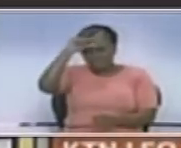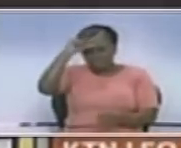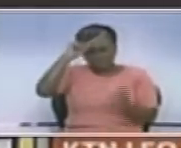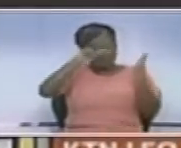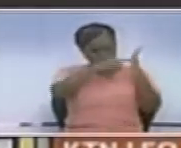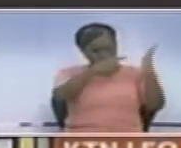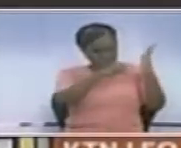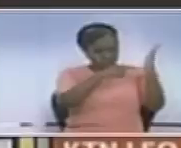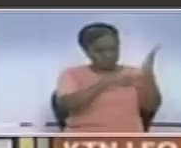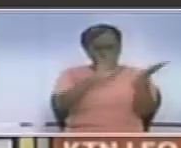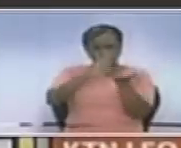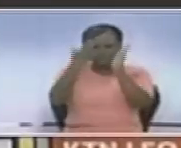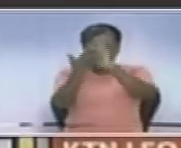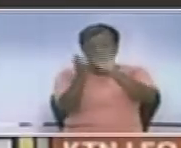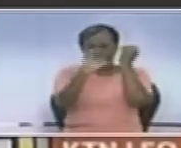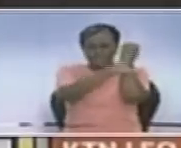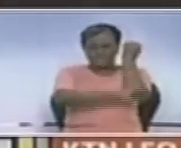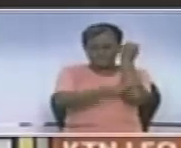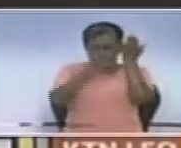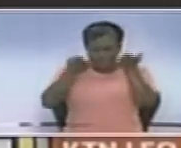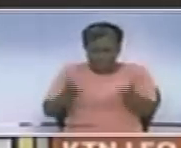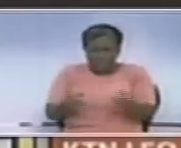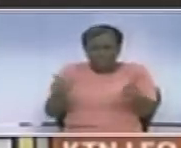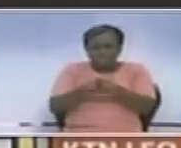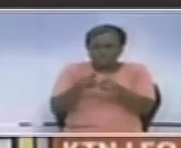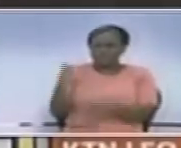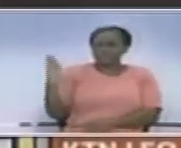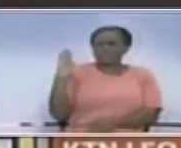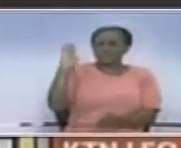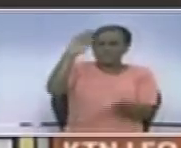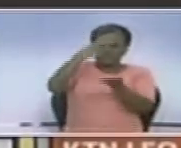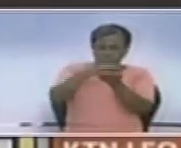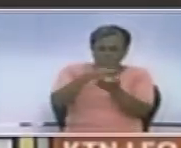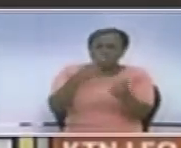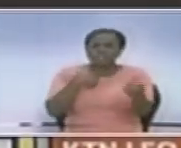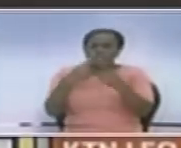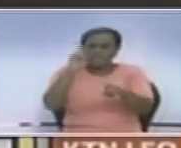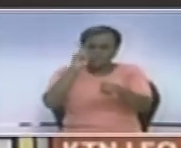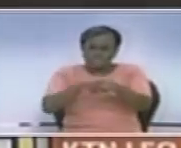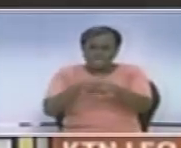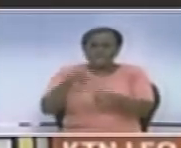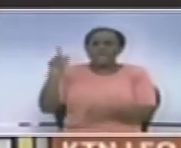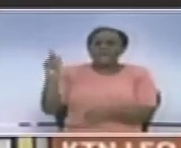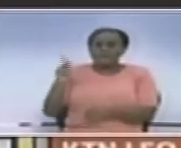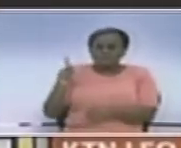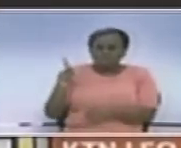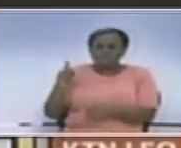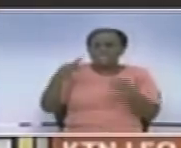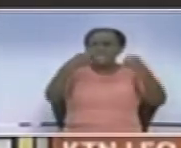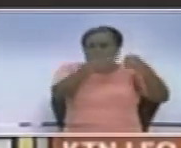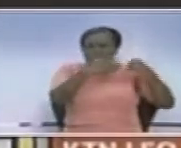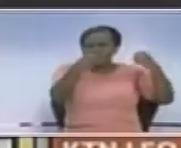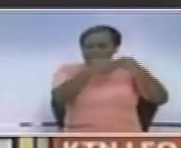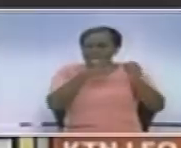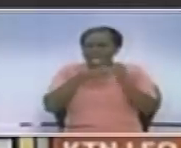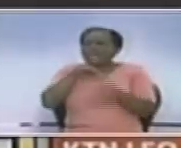mbalimbali yanayoikumba taifa hili kwa sasa, hasa kuzorota kwa usalama. Akizungumza katika uwanja wa Kamukunji mtaani Kibra, kinara wa CORD